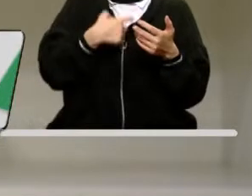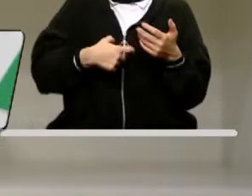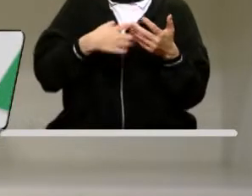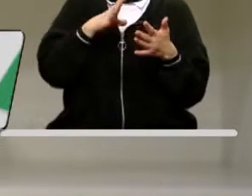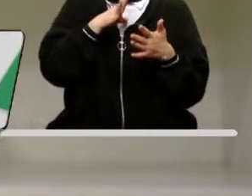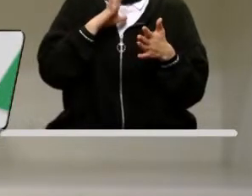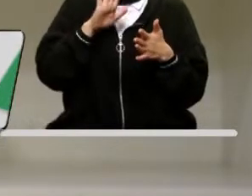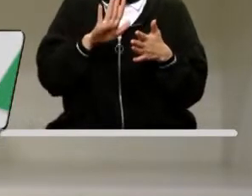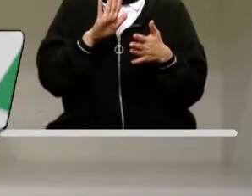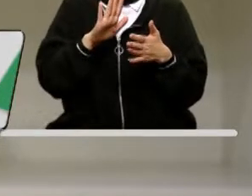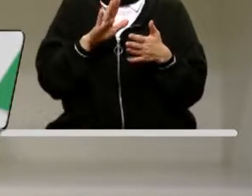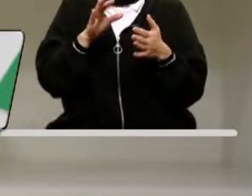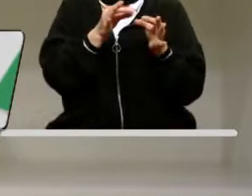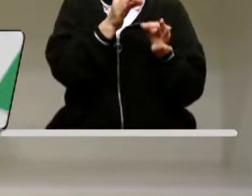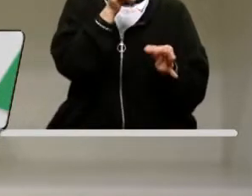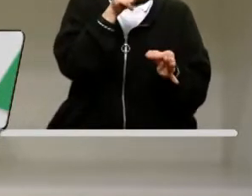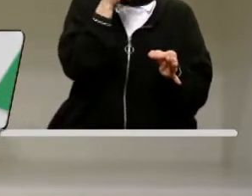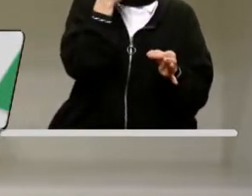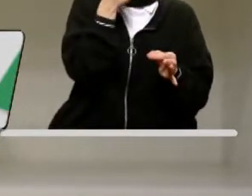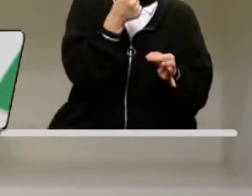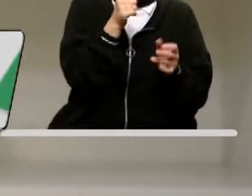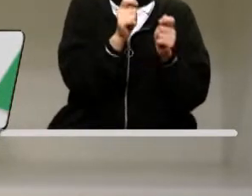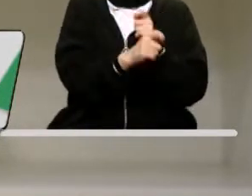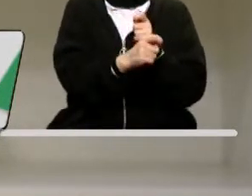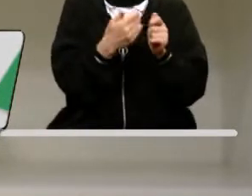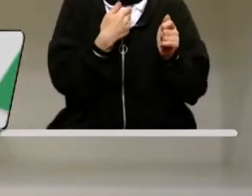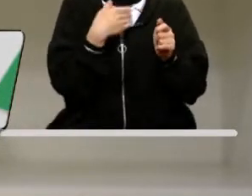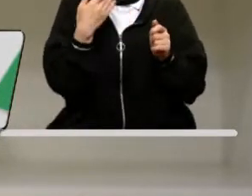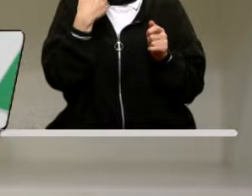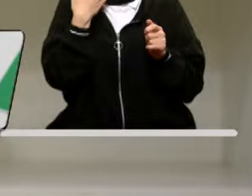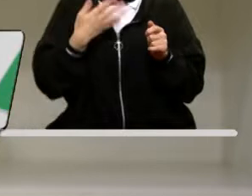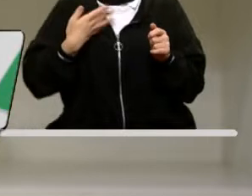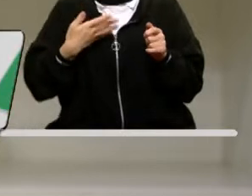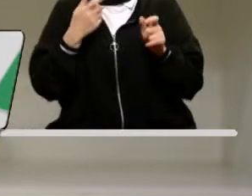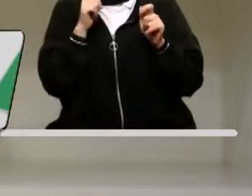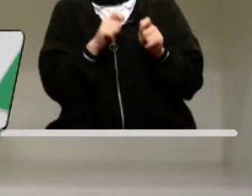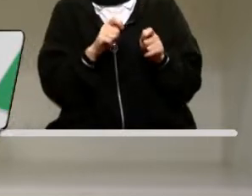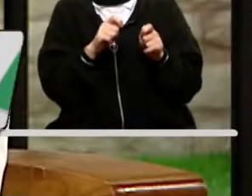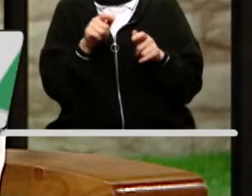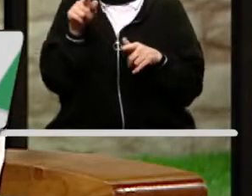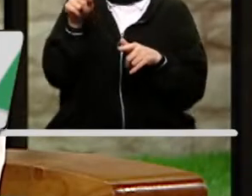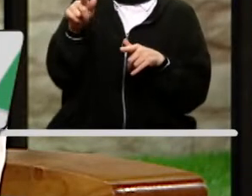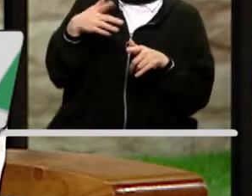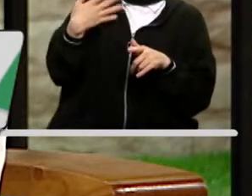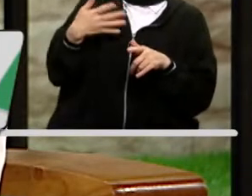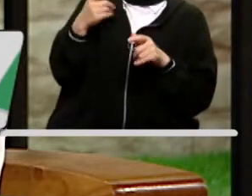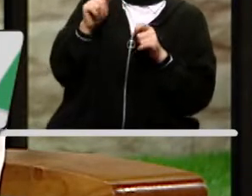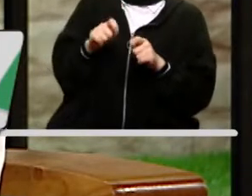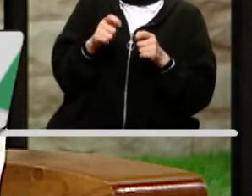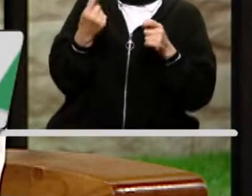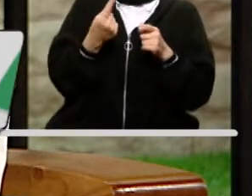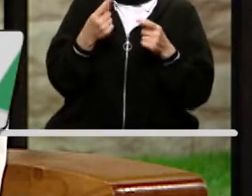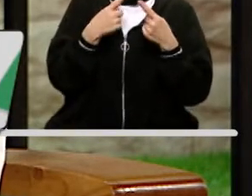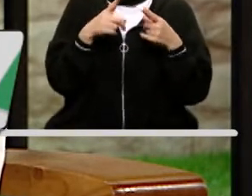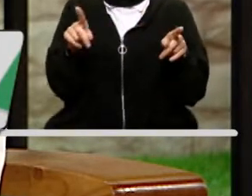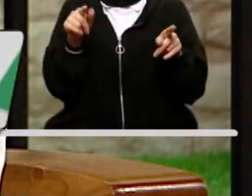değişebilen bir şey. Benim merak ettiklerimle sizin merak ettikleriniz birbirinden çok farklı. Bu herkes için böyle. O yüzden de